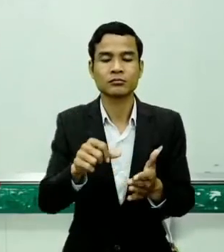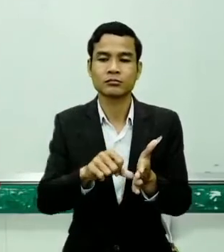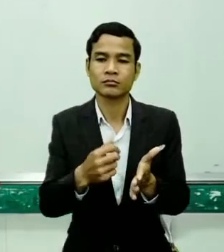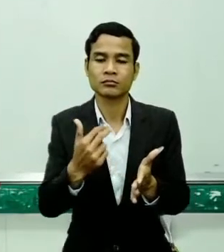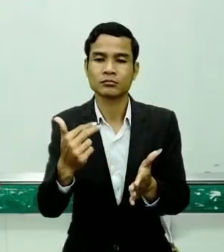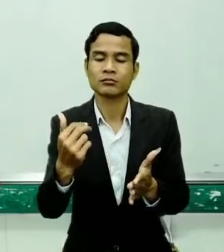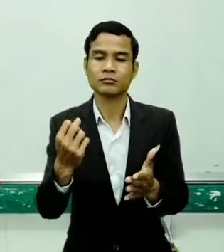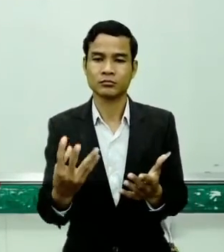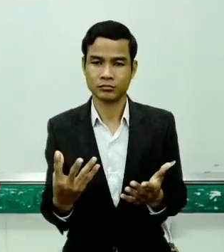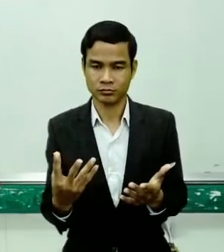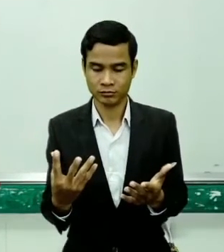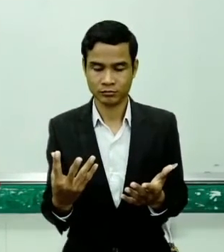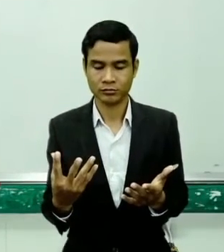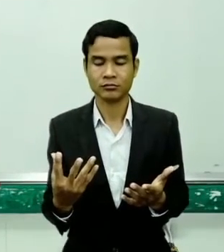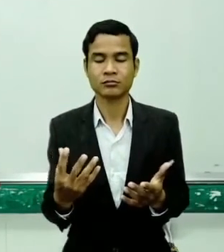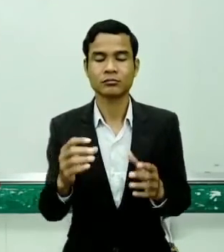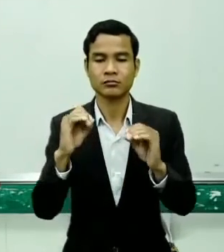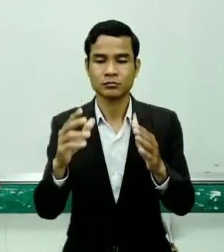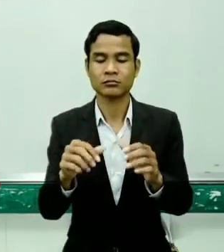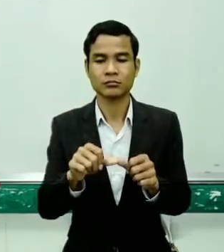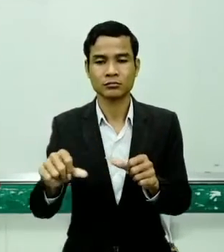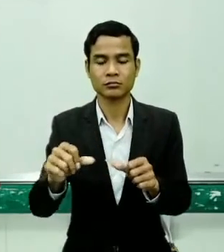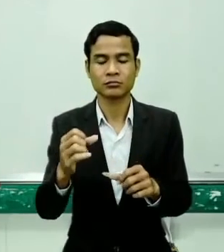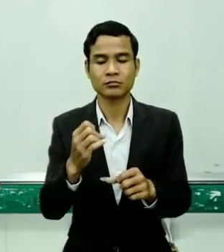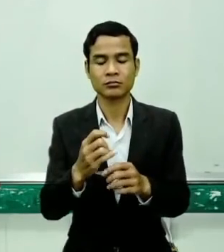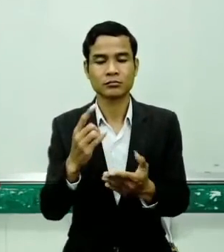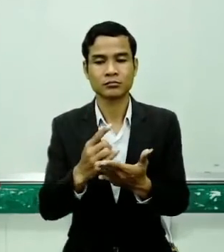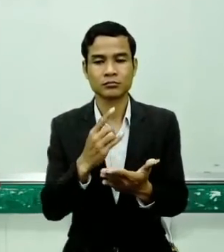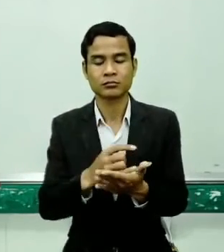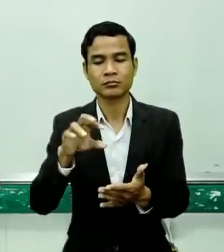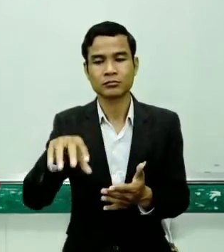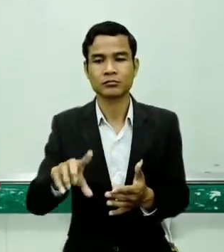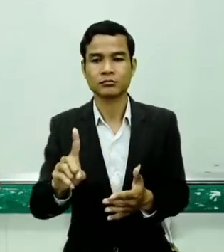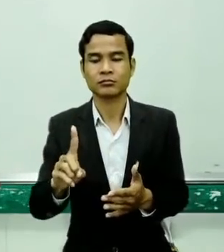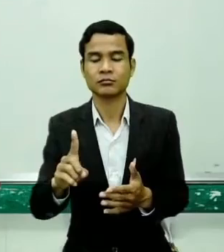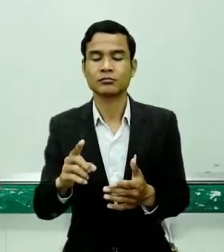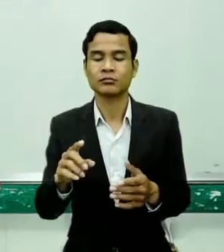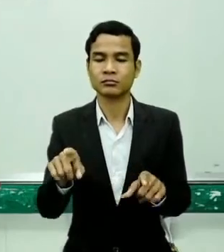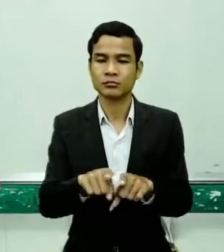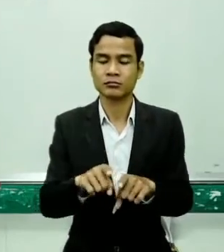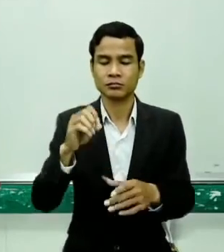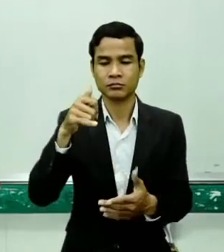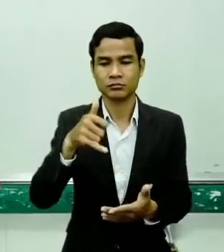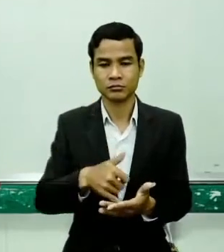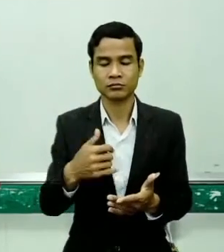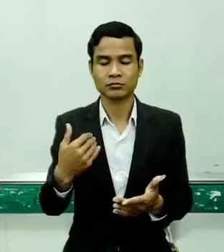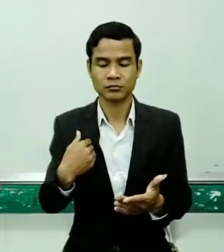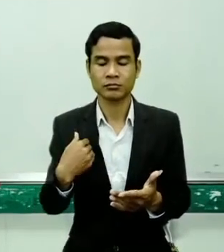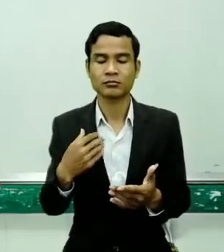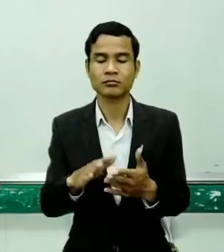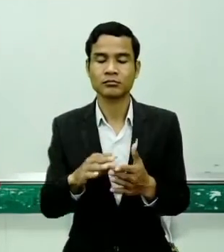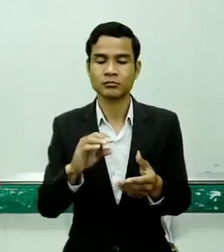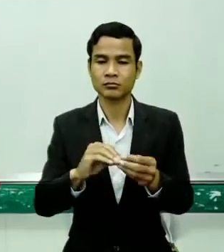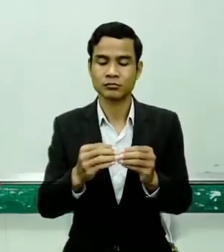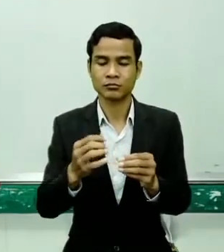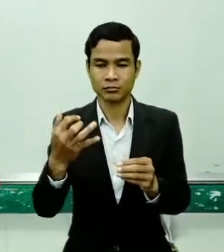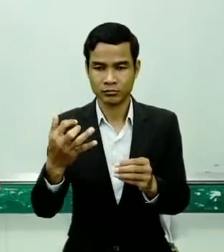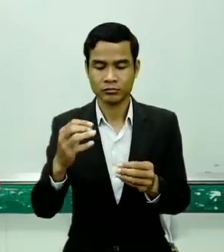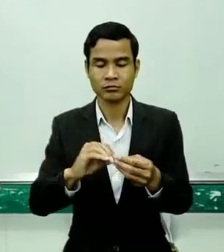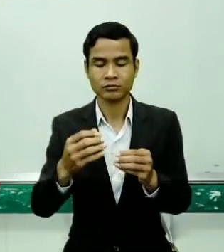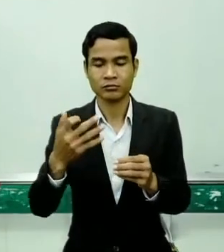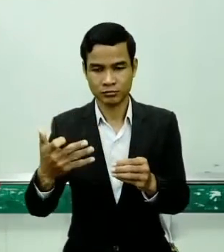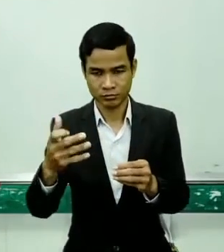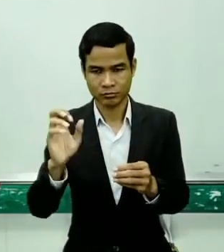nà. Nẹ khú to mê riêng nơi thoảng nà. Trên đường nơi ngày nếch cư nẹ khú. Dốc chùm nơi tì bàm phí nâng